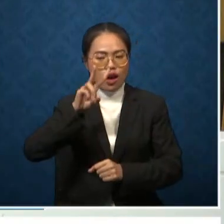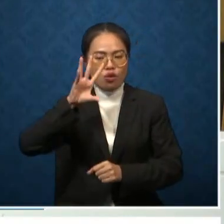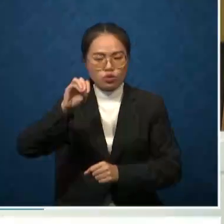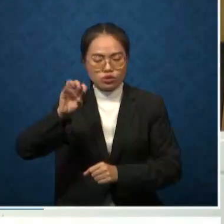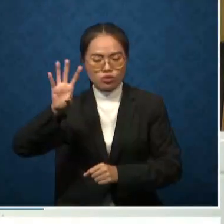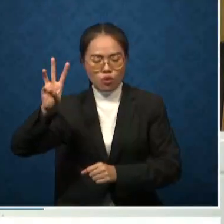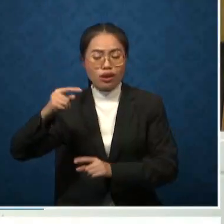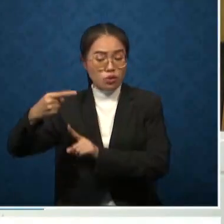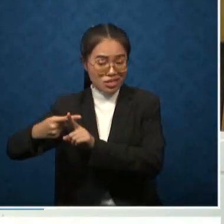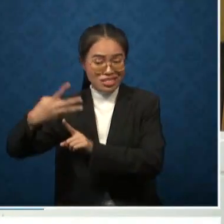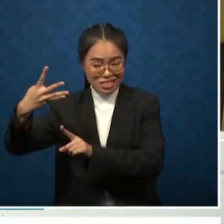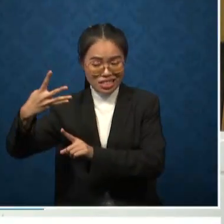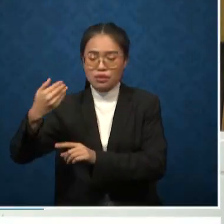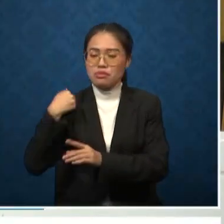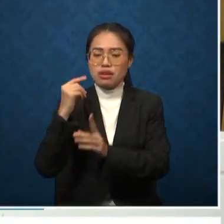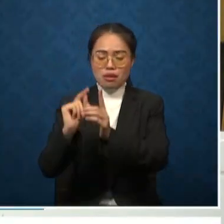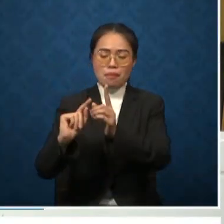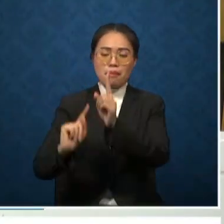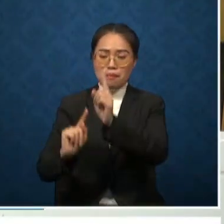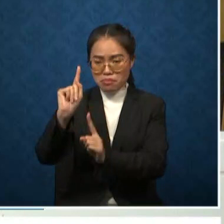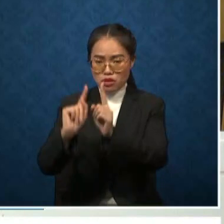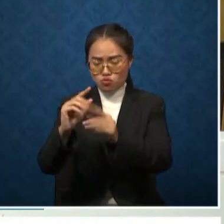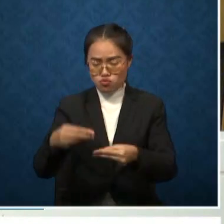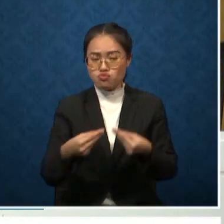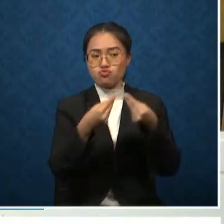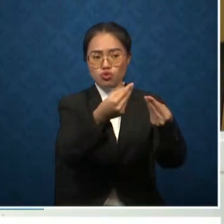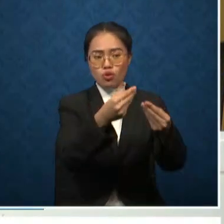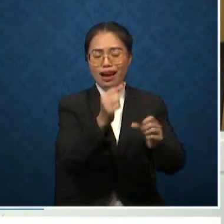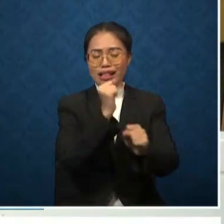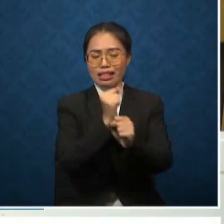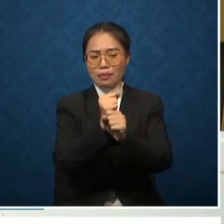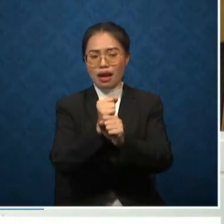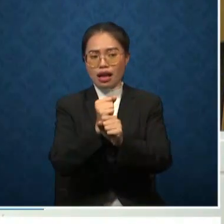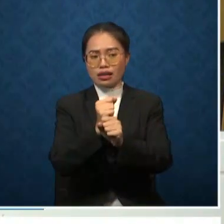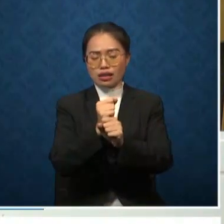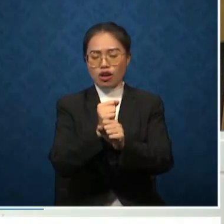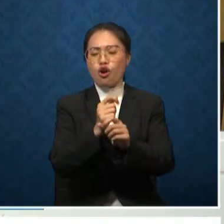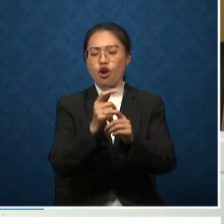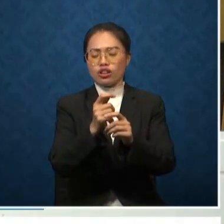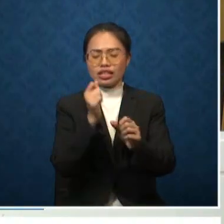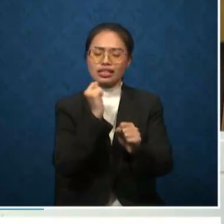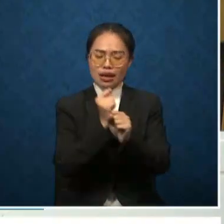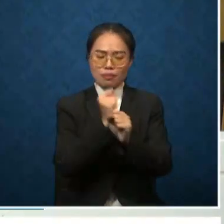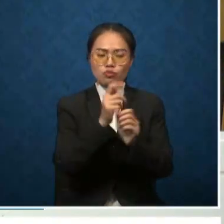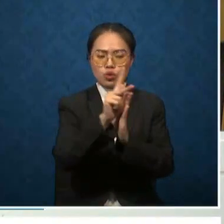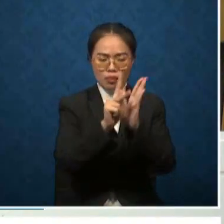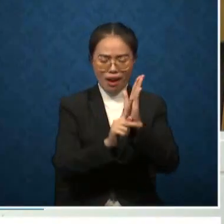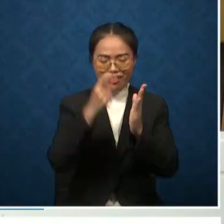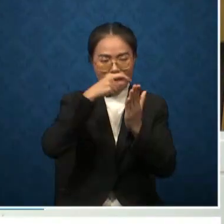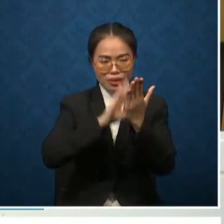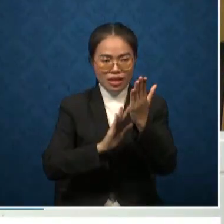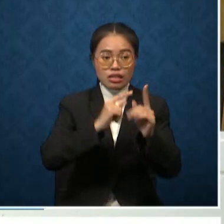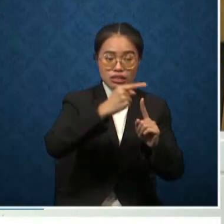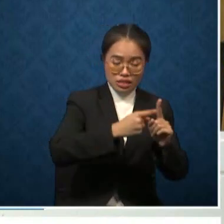ราต้องส่งแบบประเมินให้เห็นในเรื่องของความก้าวหน้าในเรื่องของการออกกฎหมายภายในประเทศนะครับเพราะนั้นเมษายนเนี่ย